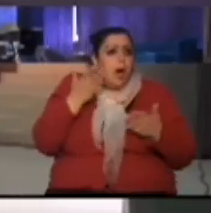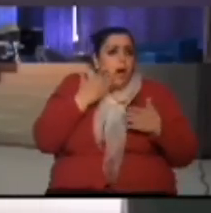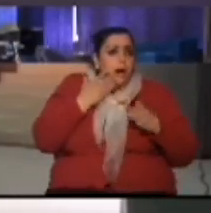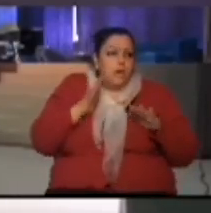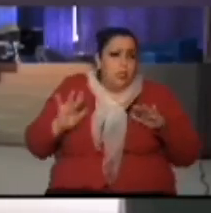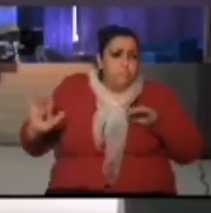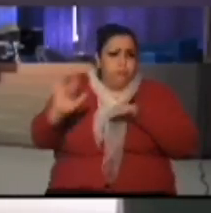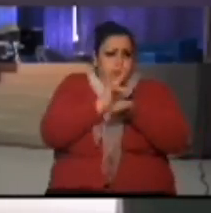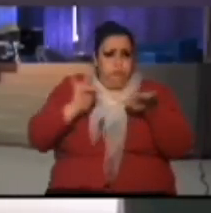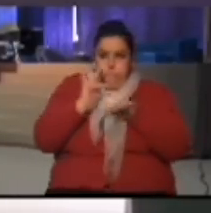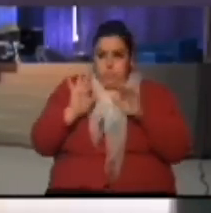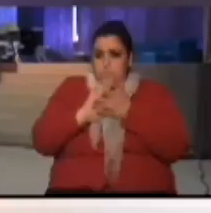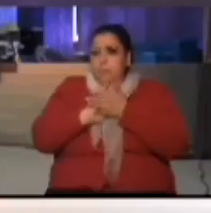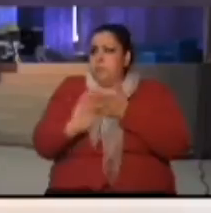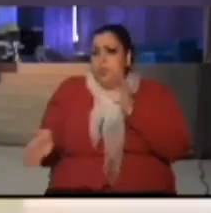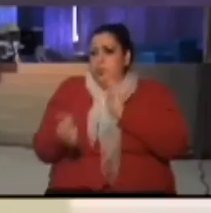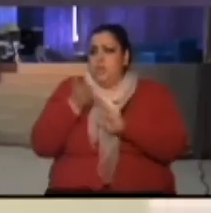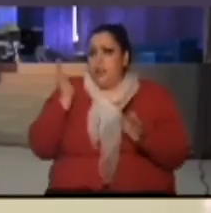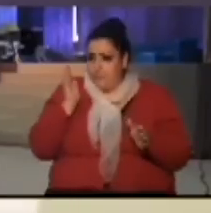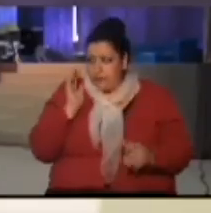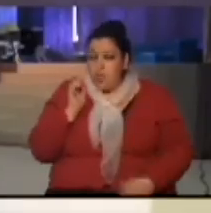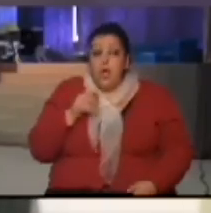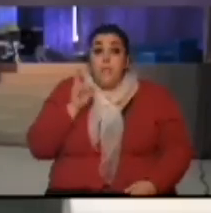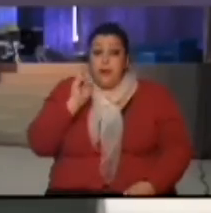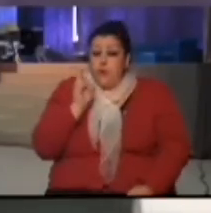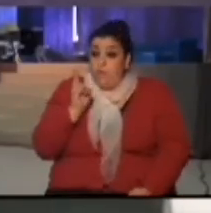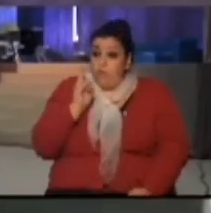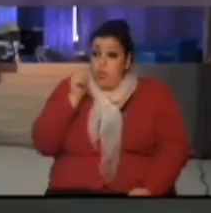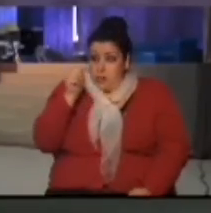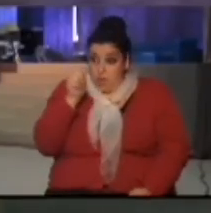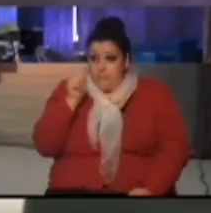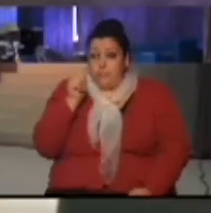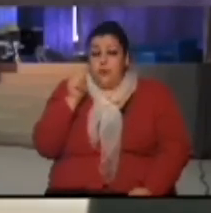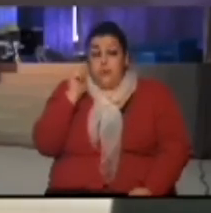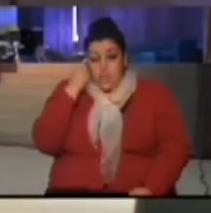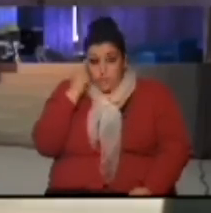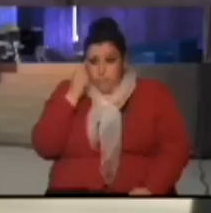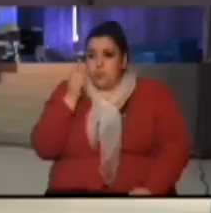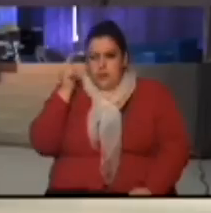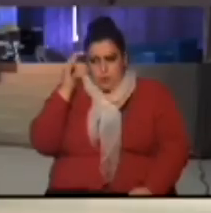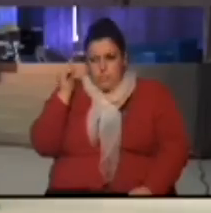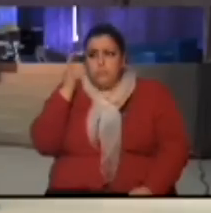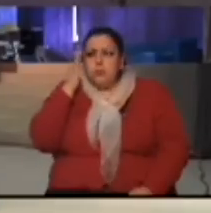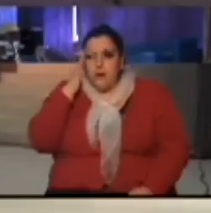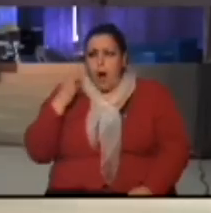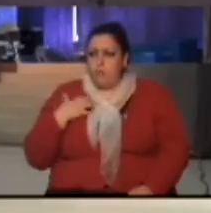մարդիկ, առողջ տրամաբանող մարդիկ, չակերտավոր արդեն ասացի,